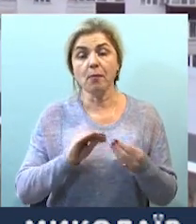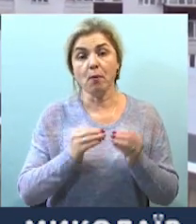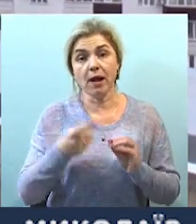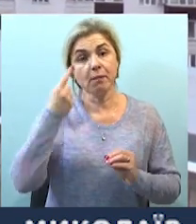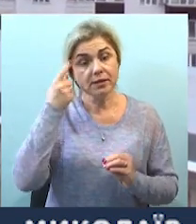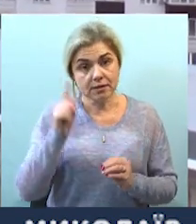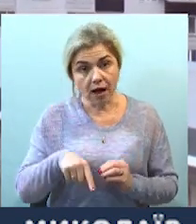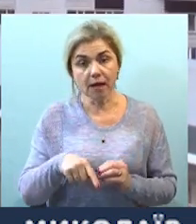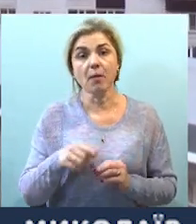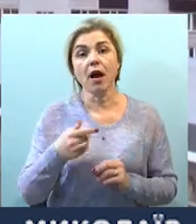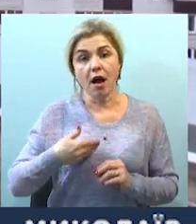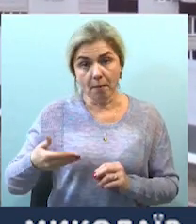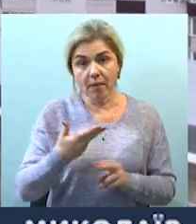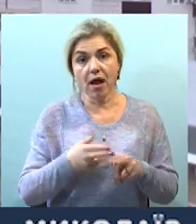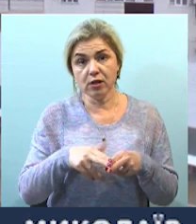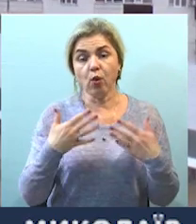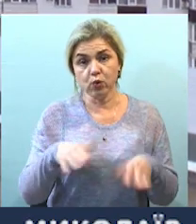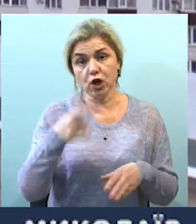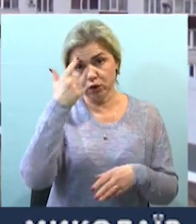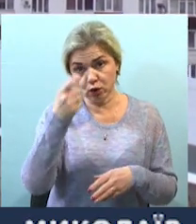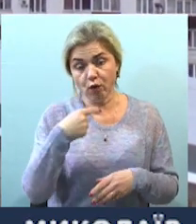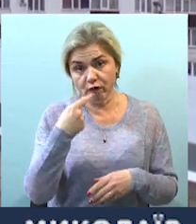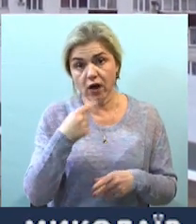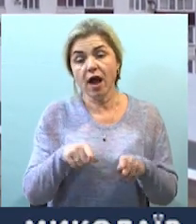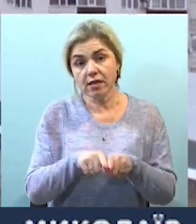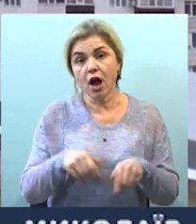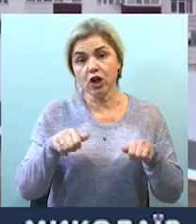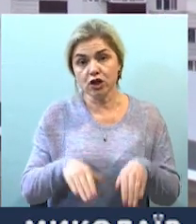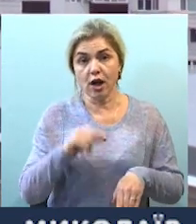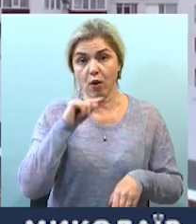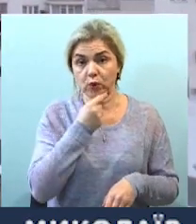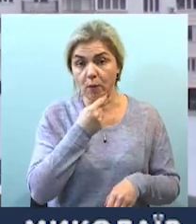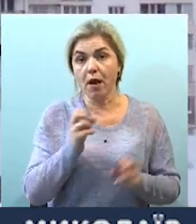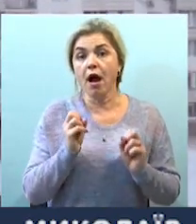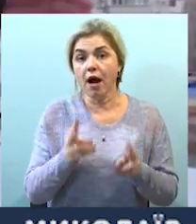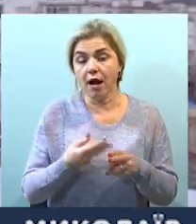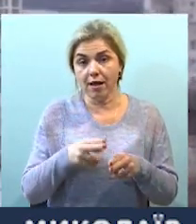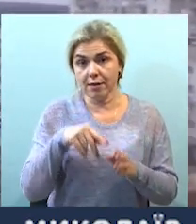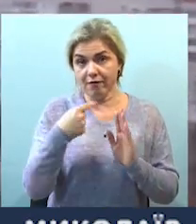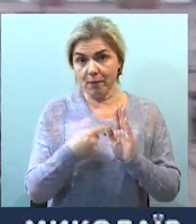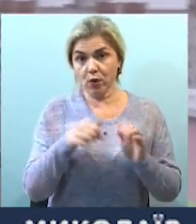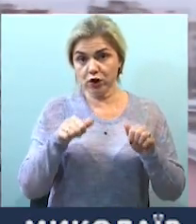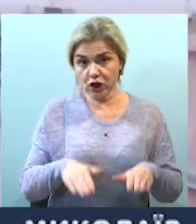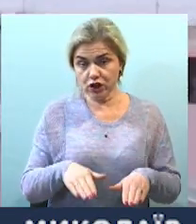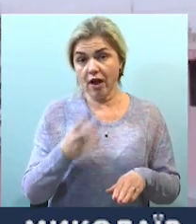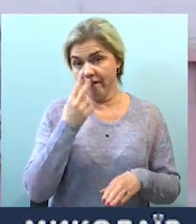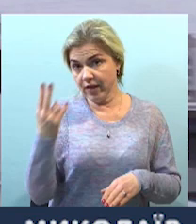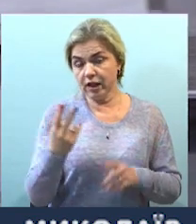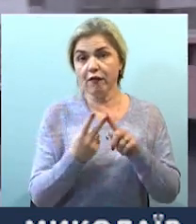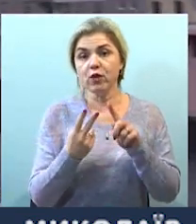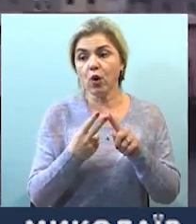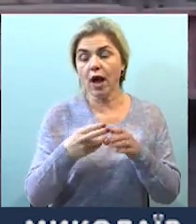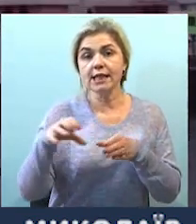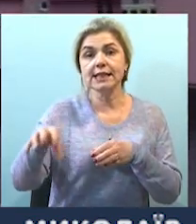при монтаже мы это все озвучивали, но вот так решили сэкономить. Как эти вопросы решаются, вон видно на второй секции.